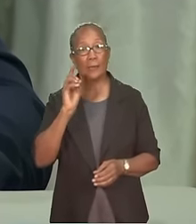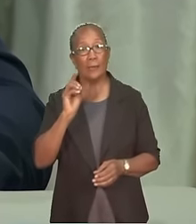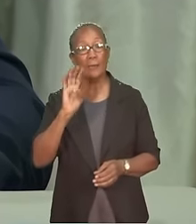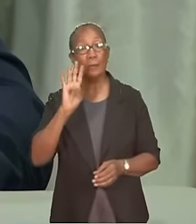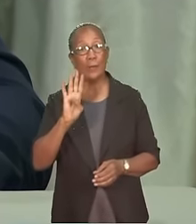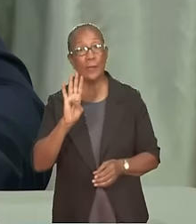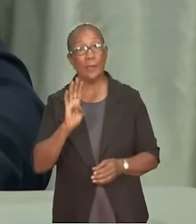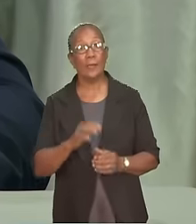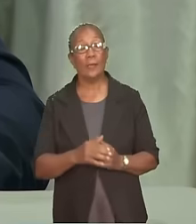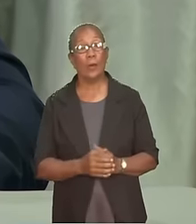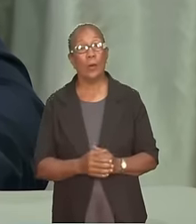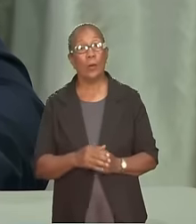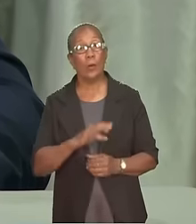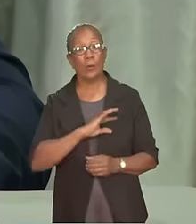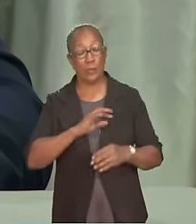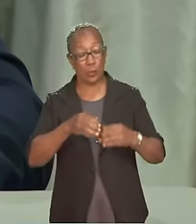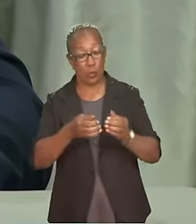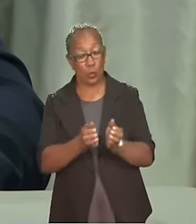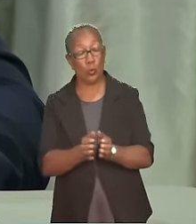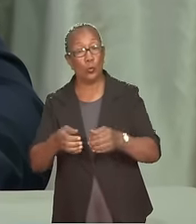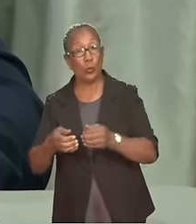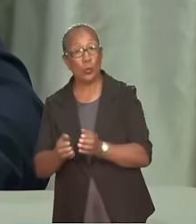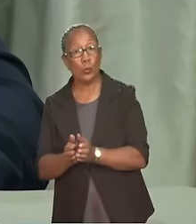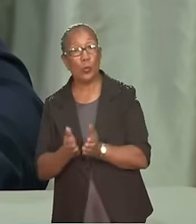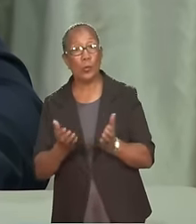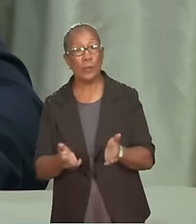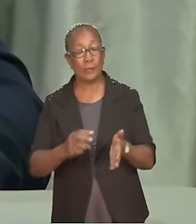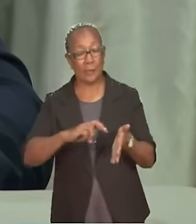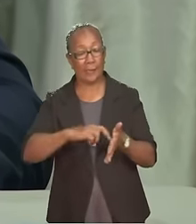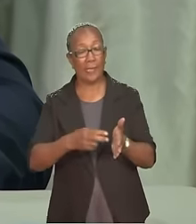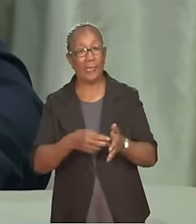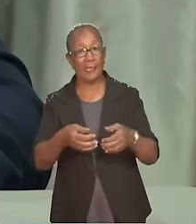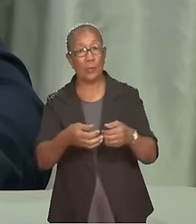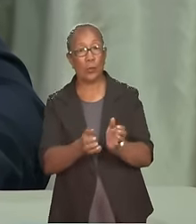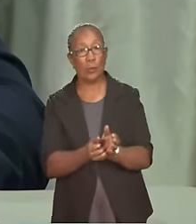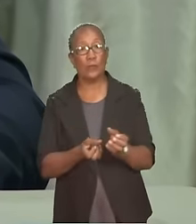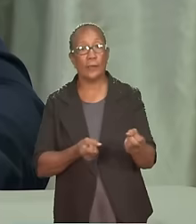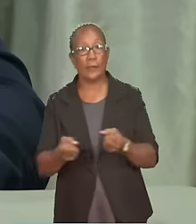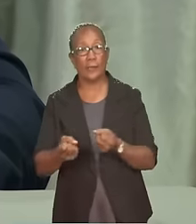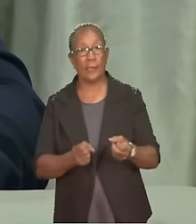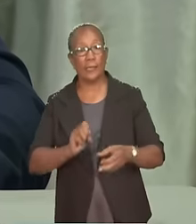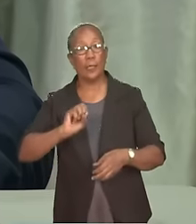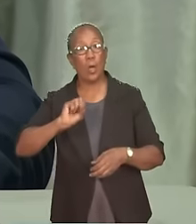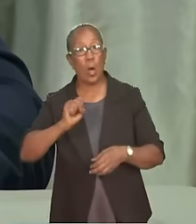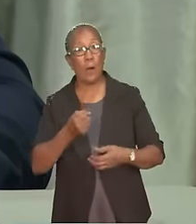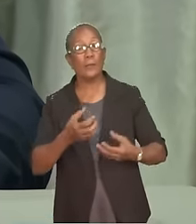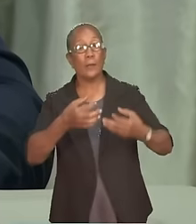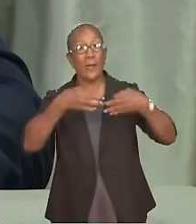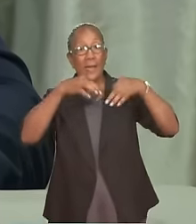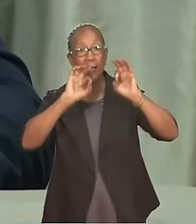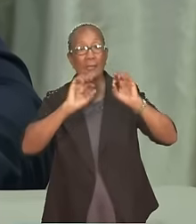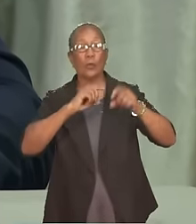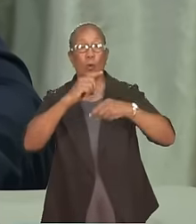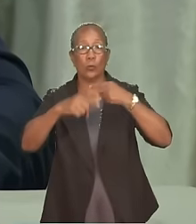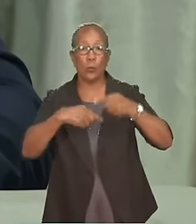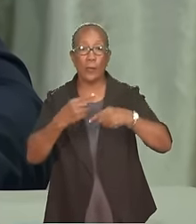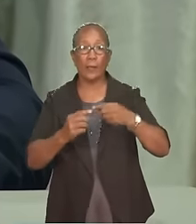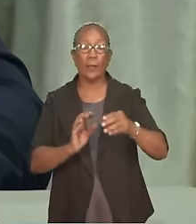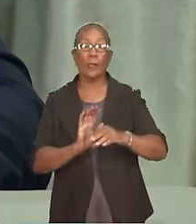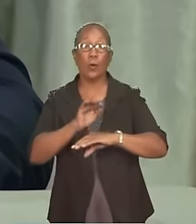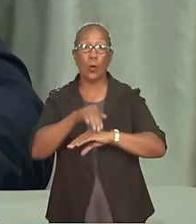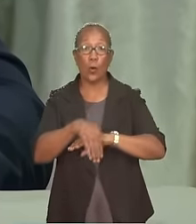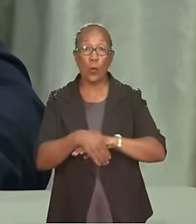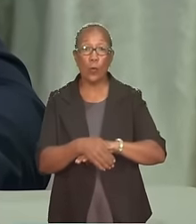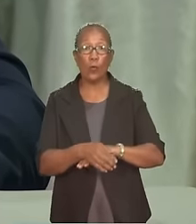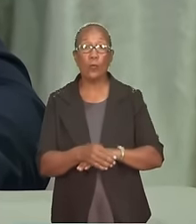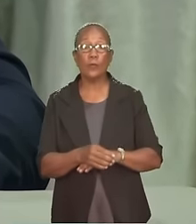parastatalen. Er is een team geweest van een technisch team van de regering om te zorgen dat we een beleid ontwikkelen voor wat betreft de